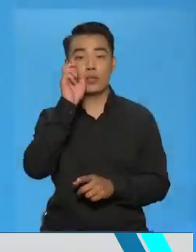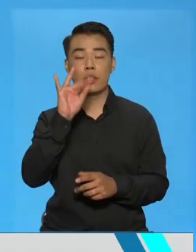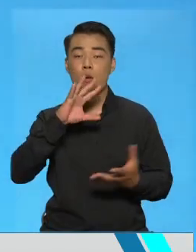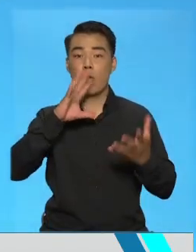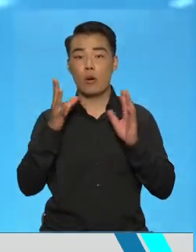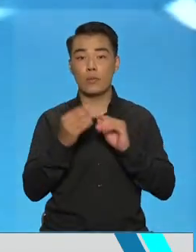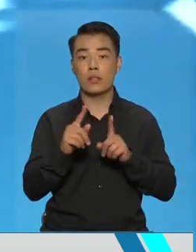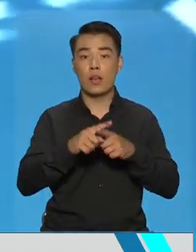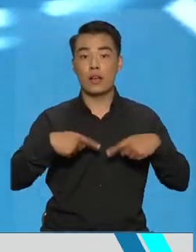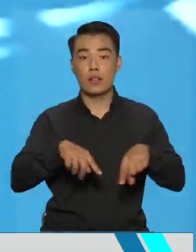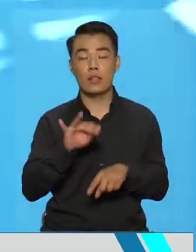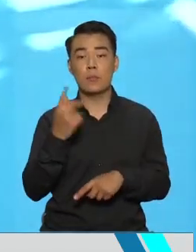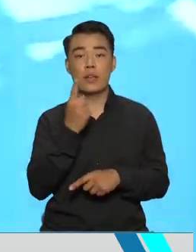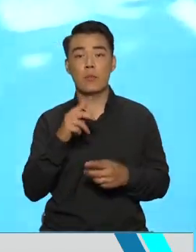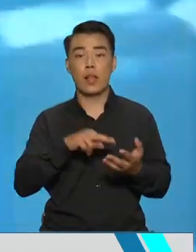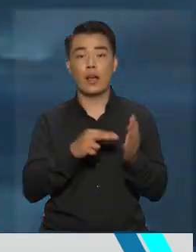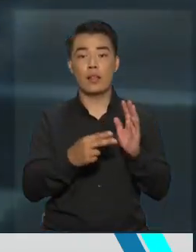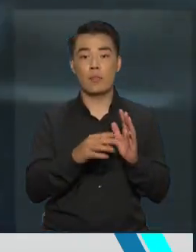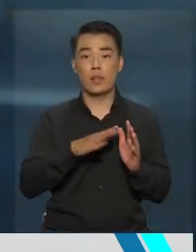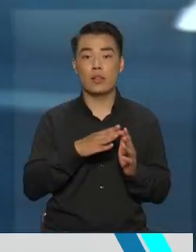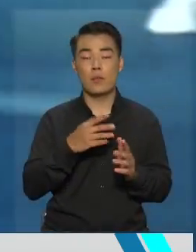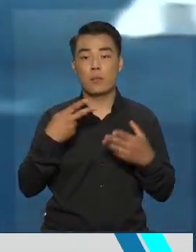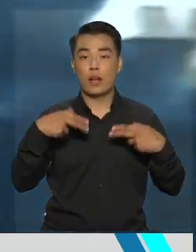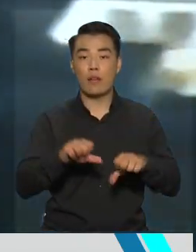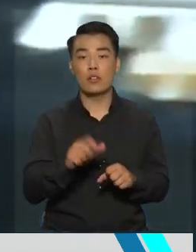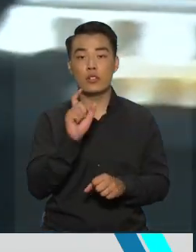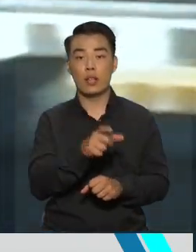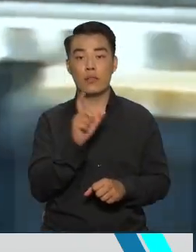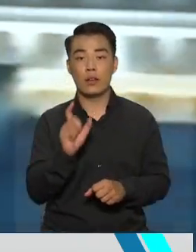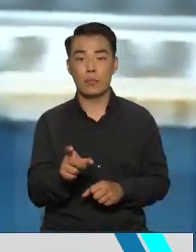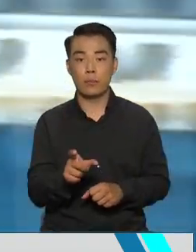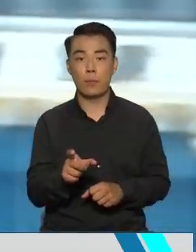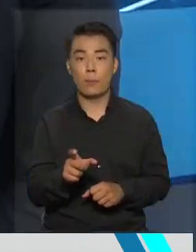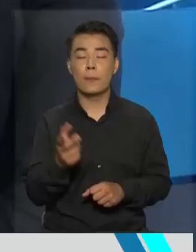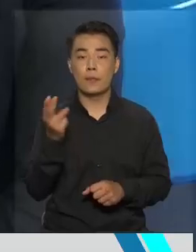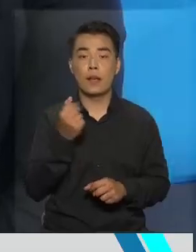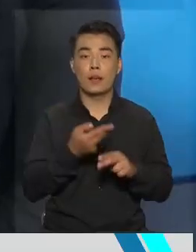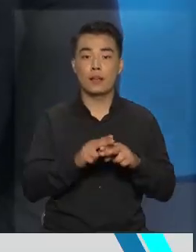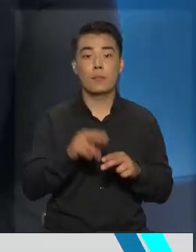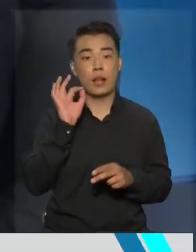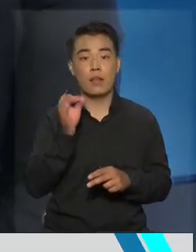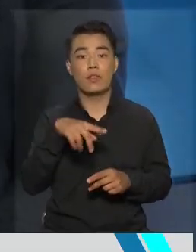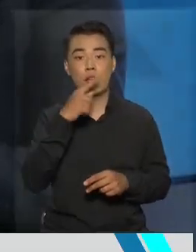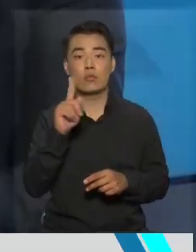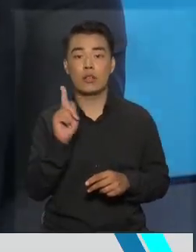обществом, и на первый план выходят права человека. Да. Действительно, вот вы правильно